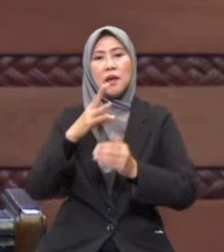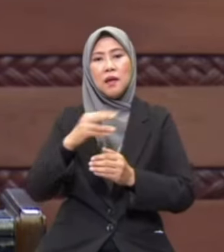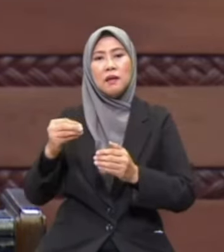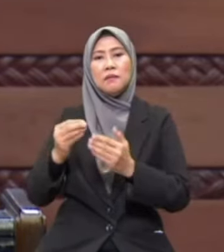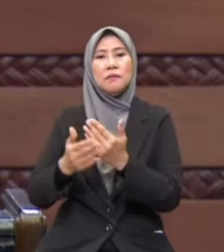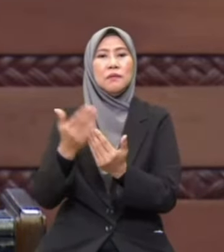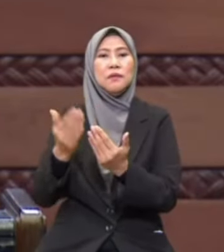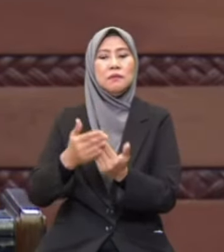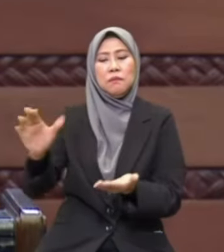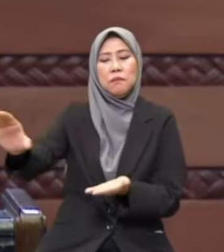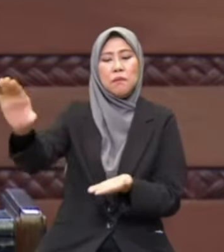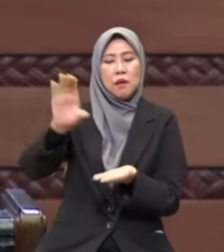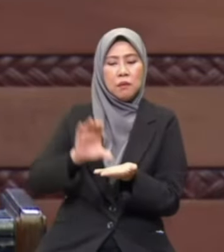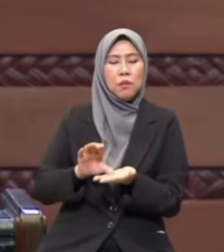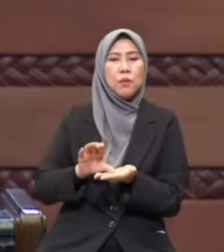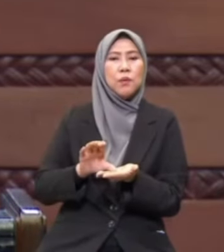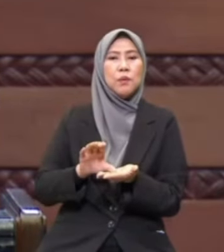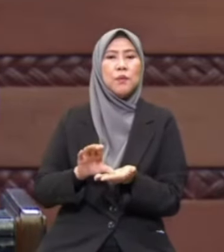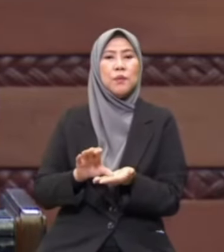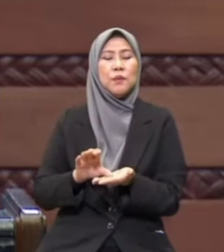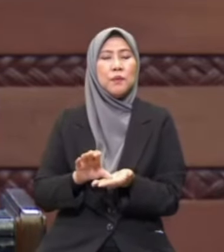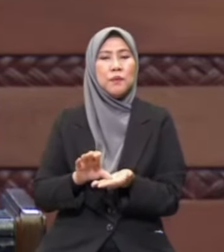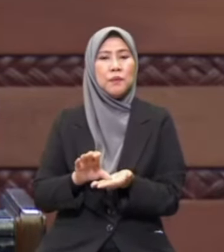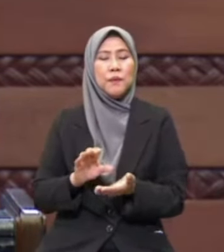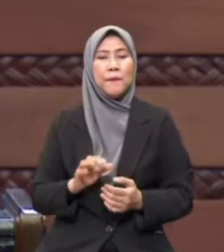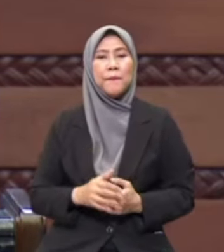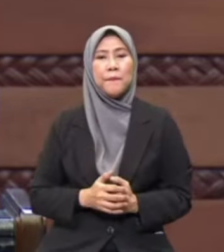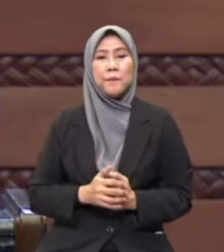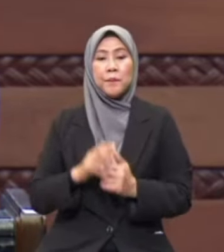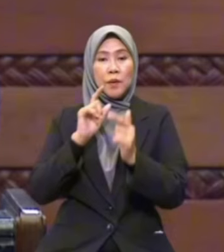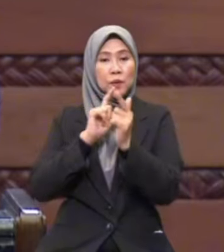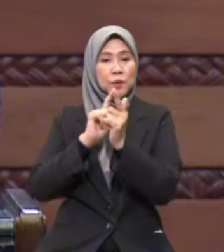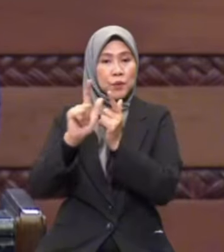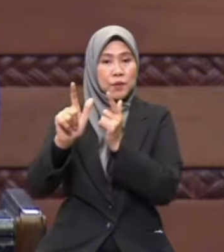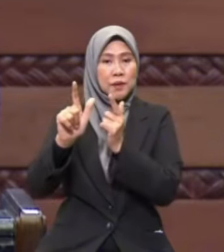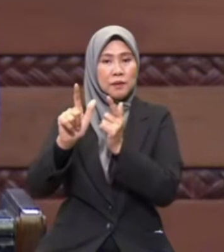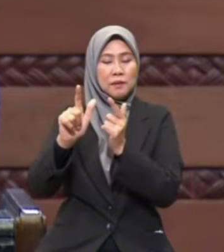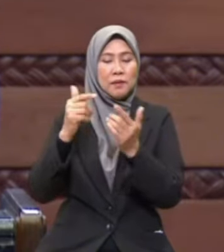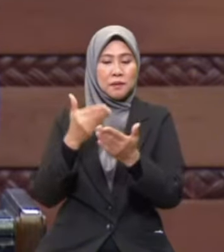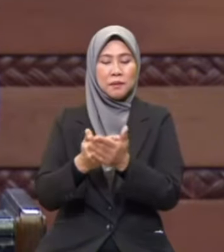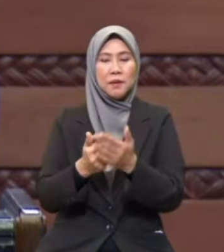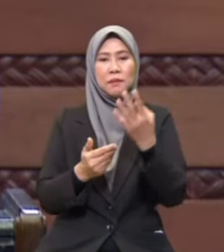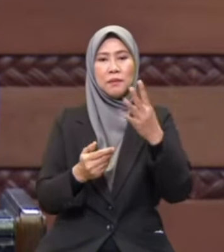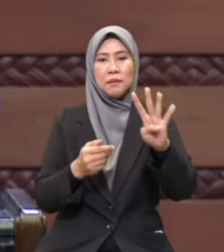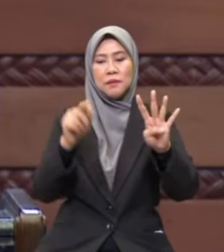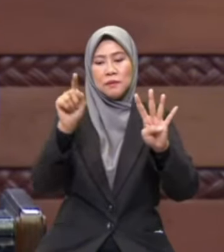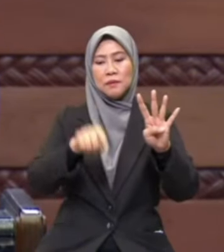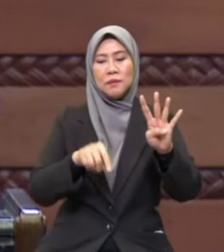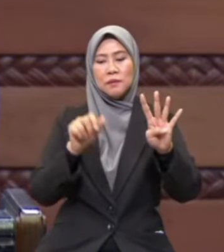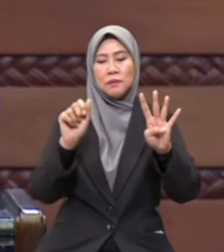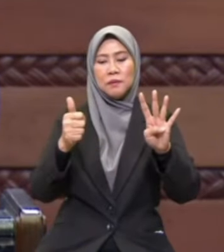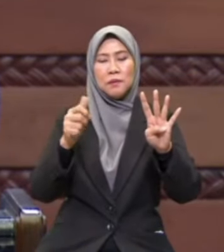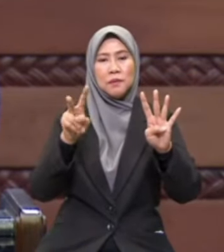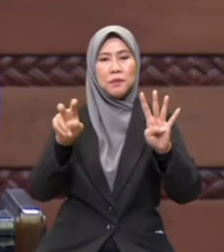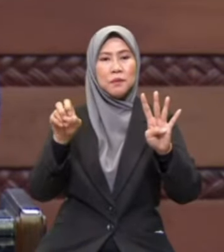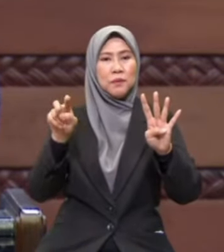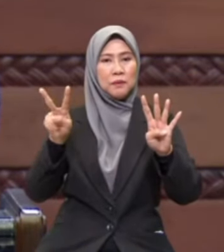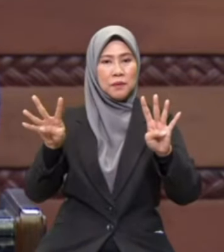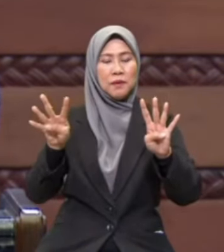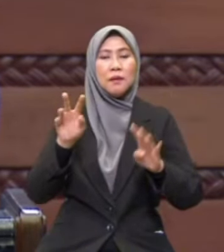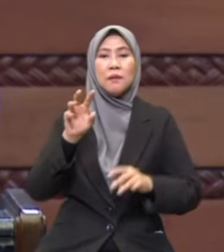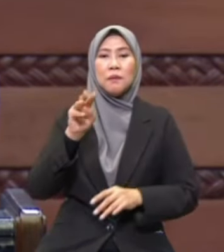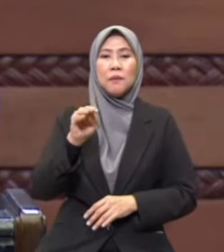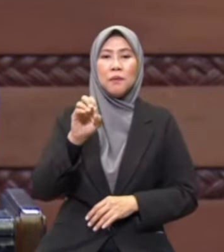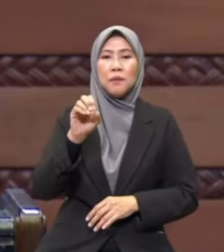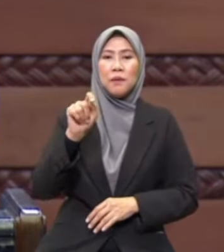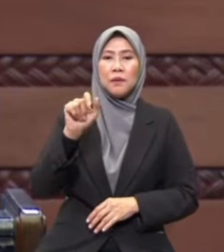pelabur dari kelulusan sehingga 14 Oktober 2004 m telah menerima